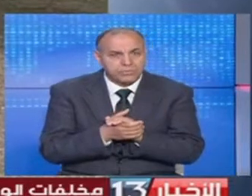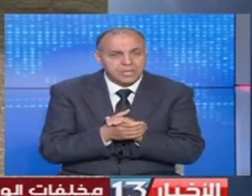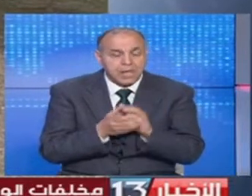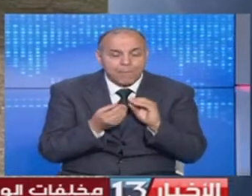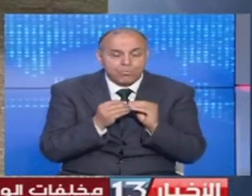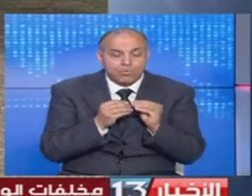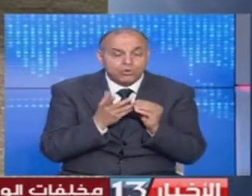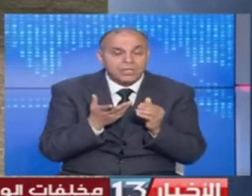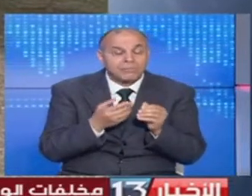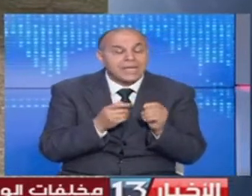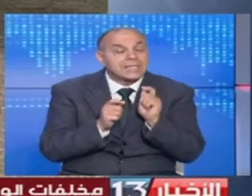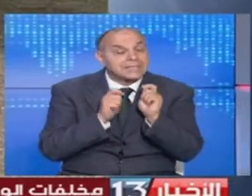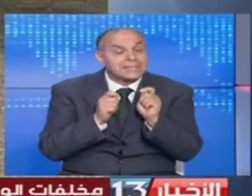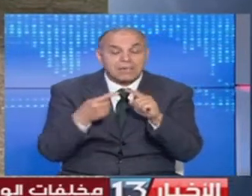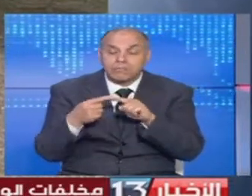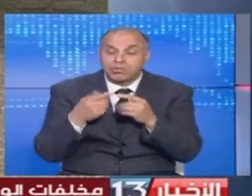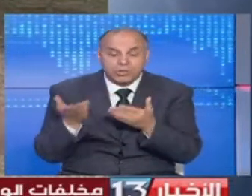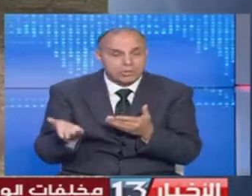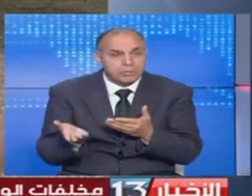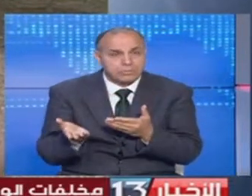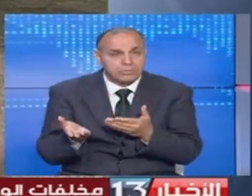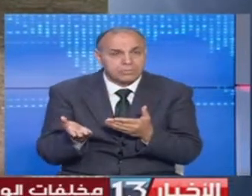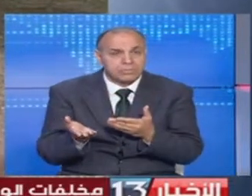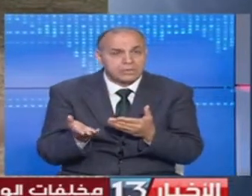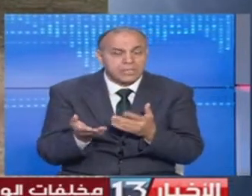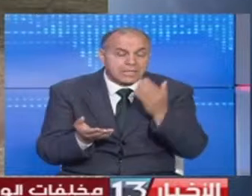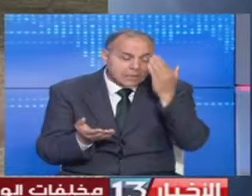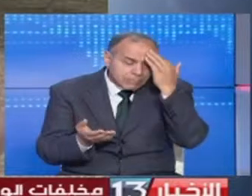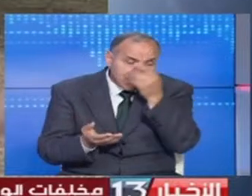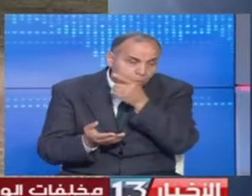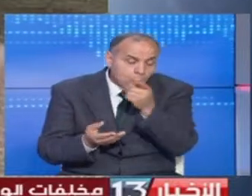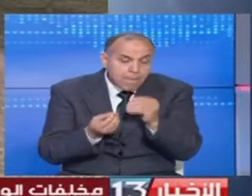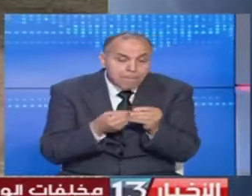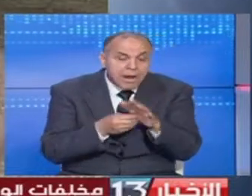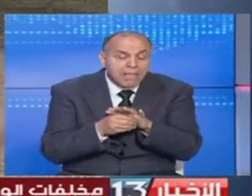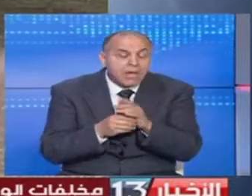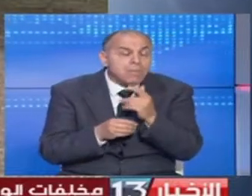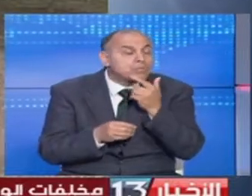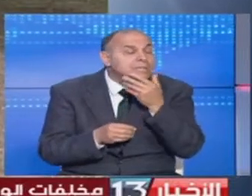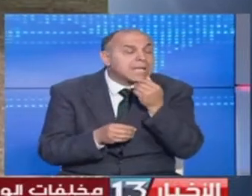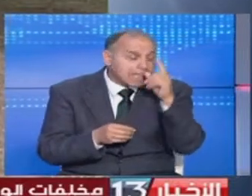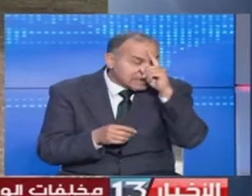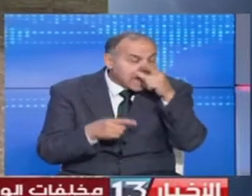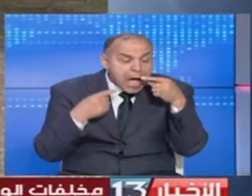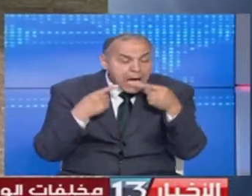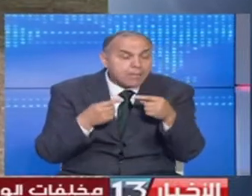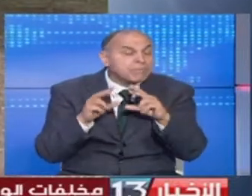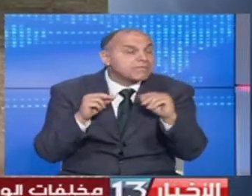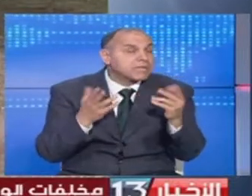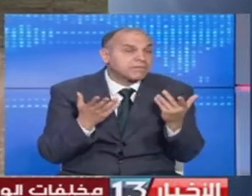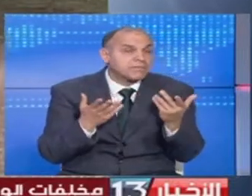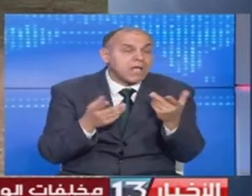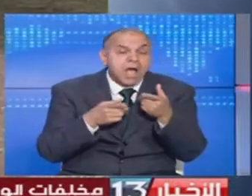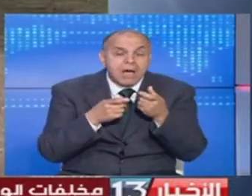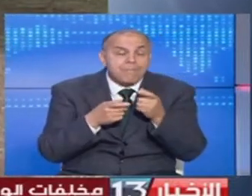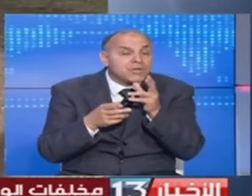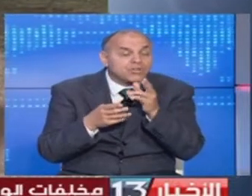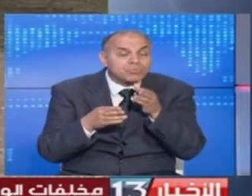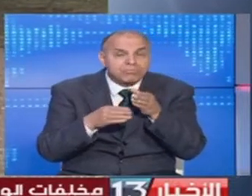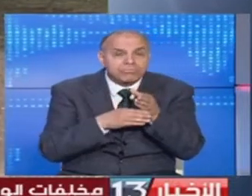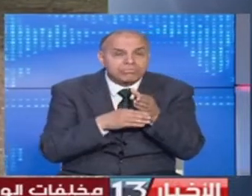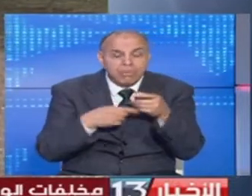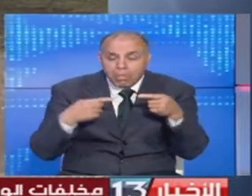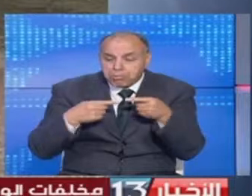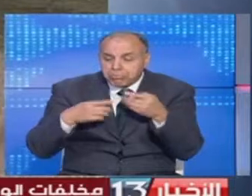الازمه السياسيه لابد ان يدركوا انه الوضع غير او ظاهره خطيره وحرب انتم بعمل الكريمه والحرب من خلال